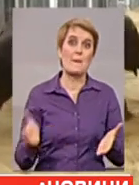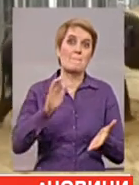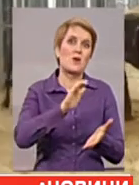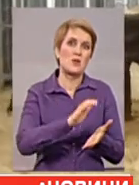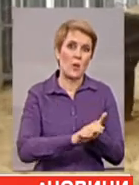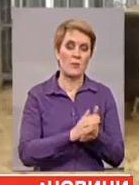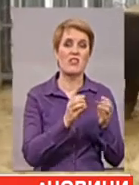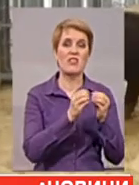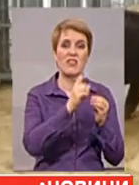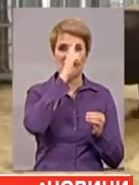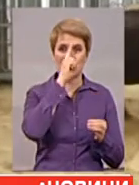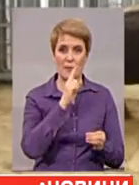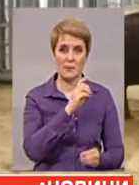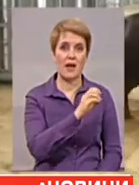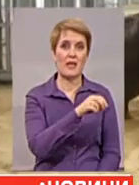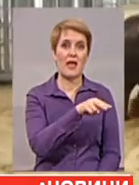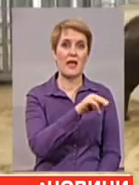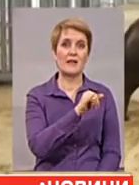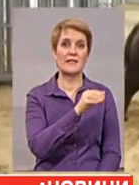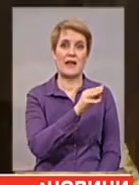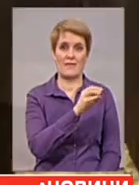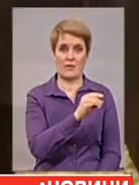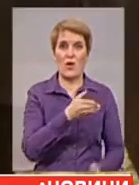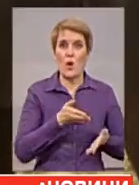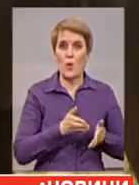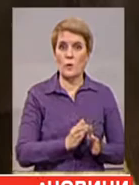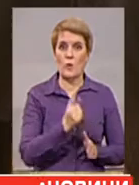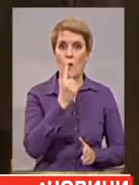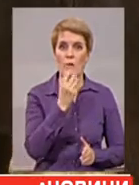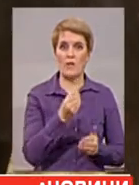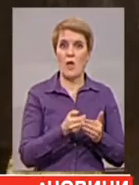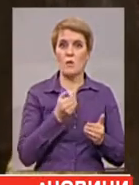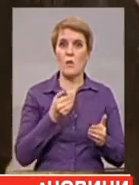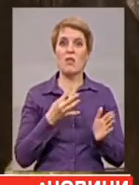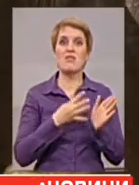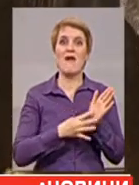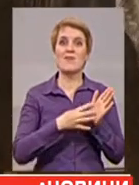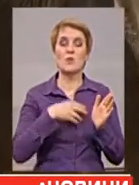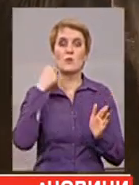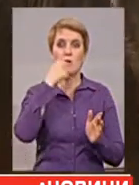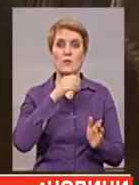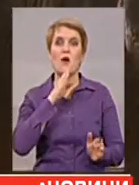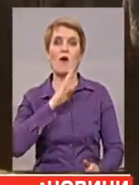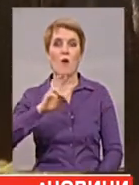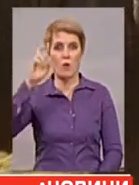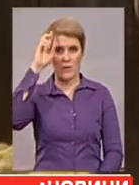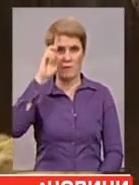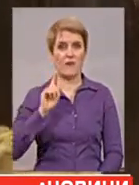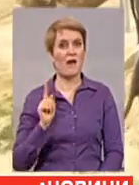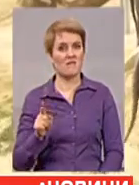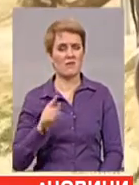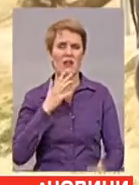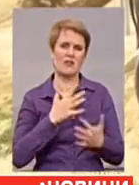з 10-місячною Єлизаветою. Слоненя народилося за день до 90-ліття королеви. Єлизавета II відома своєю любов'ю до